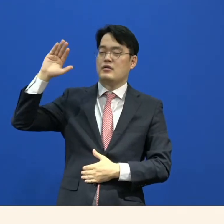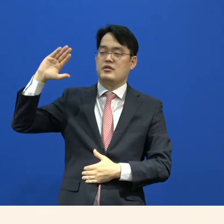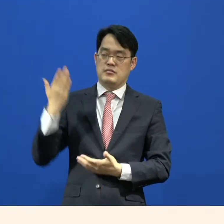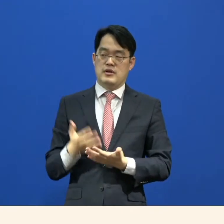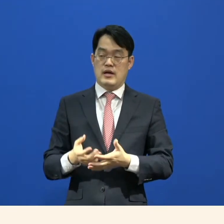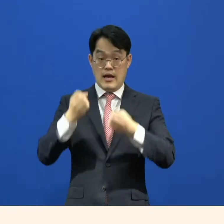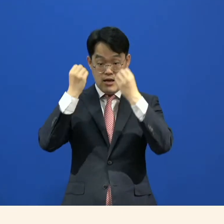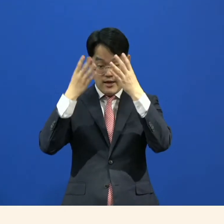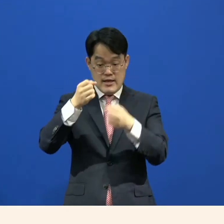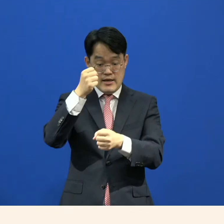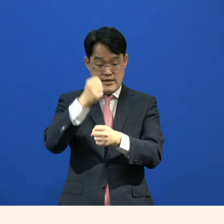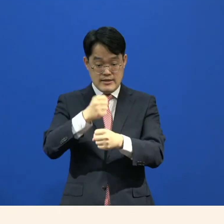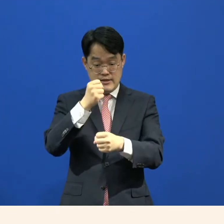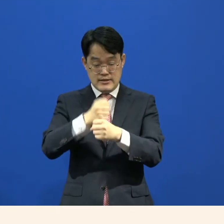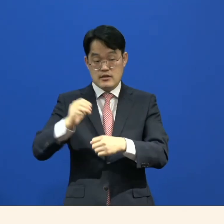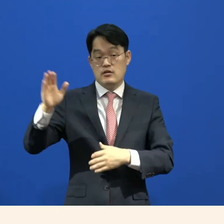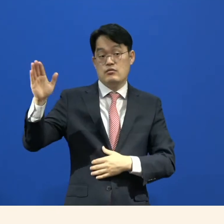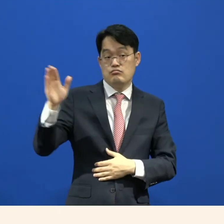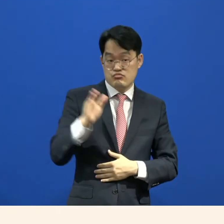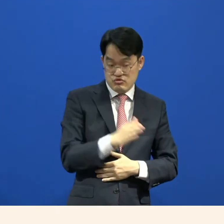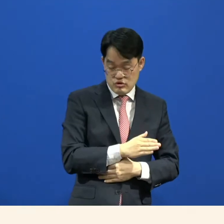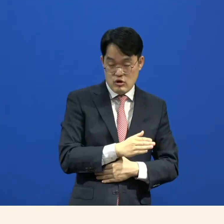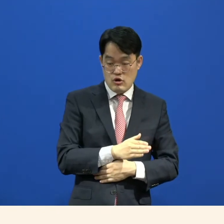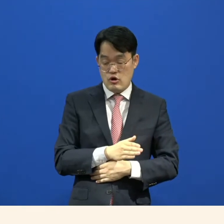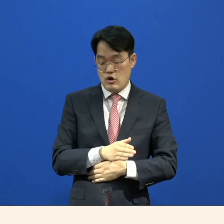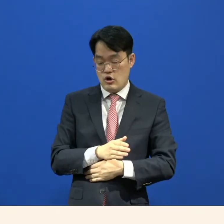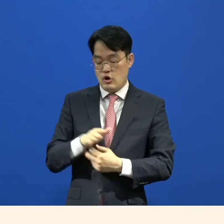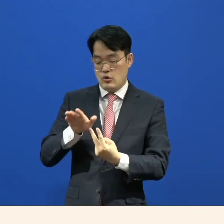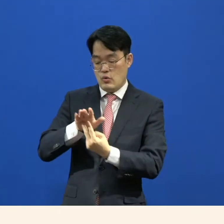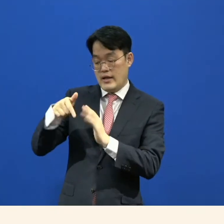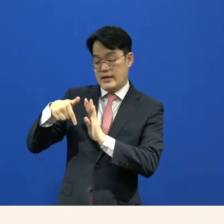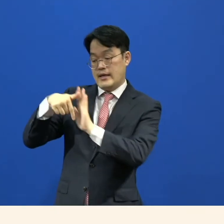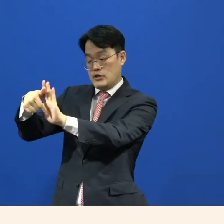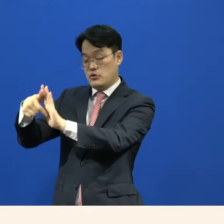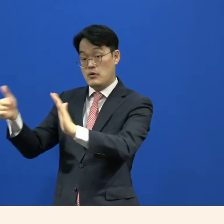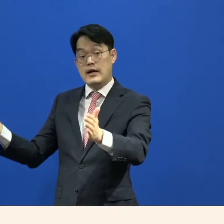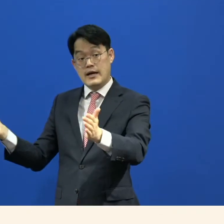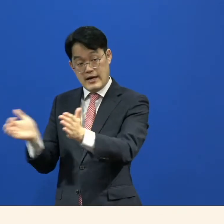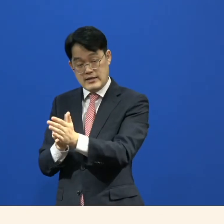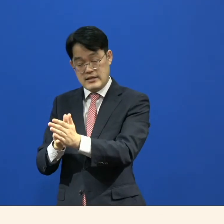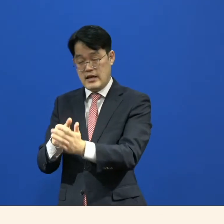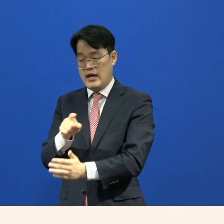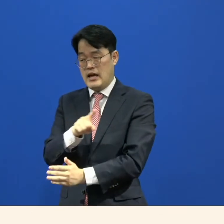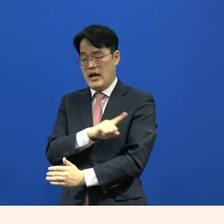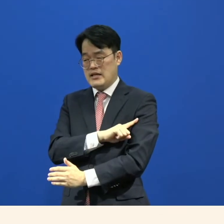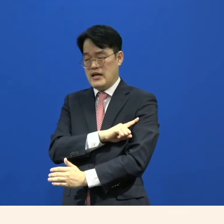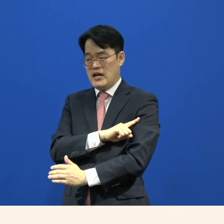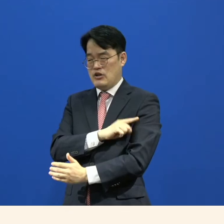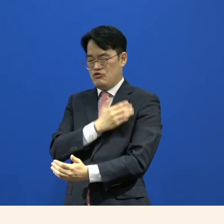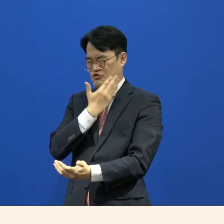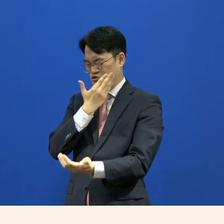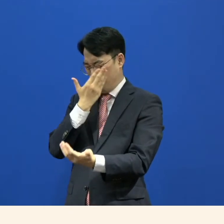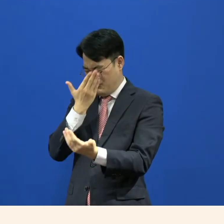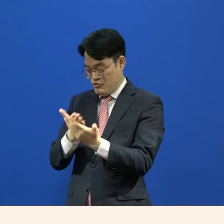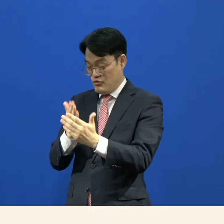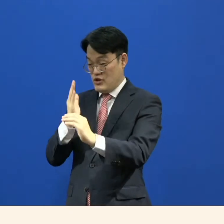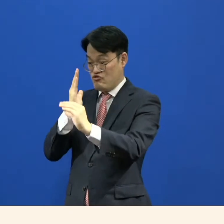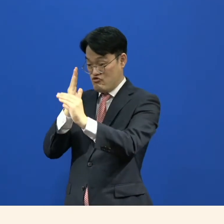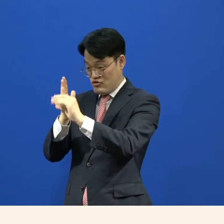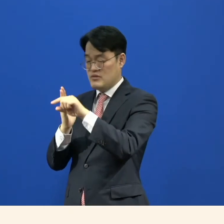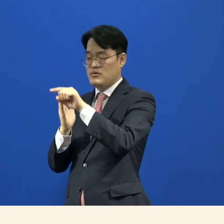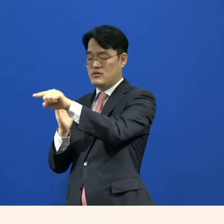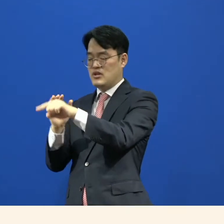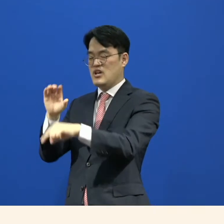메시지의 핵심 중에 핵심. 핵이 바로 십자가. 여러분 어제 살펴본 마지막 만찬도 마찬가지입니다.